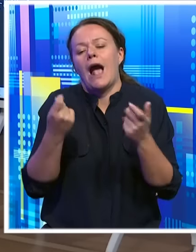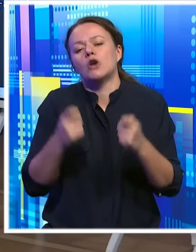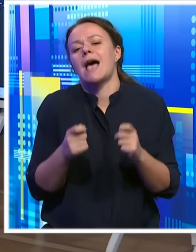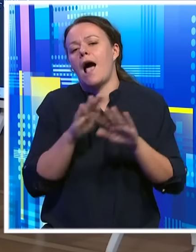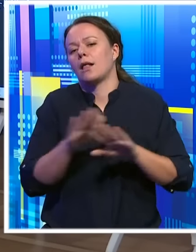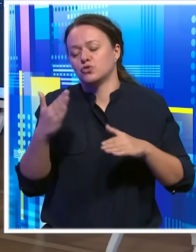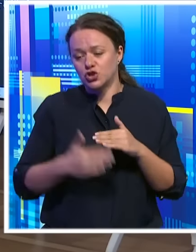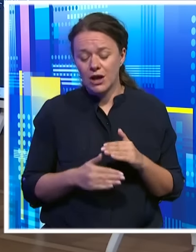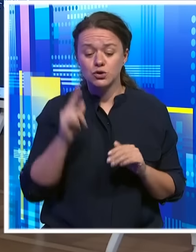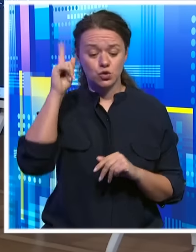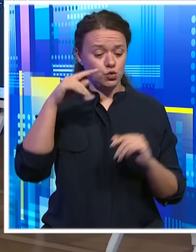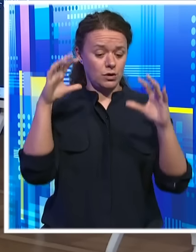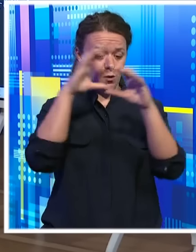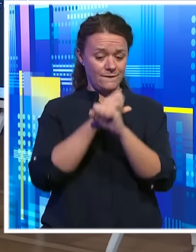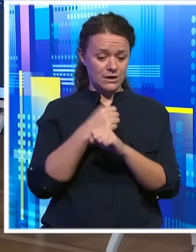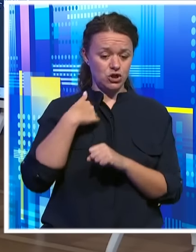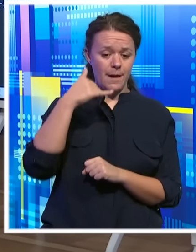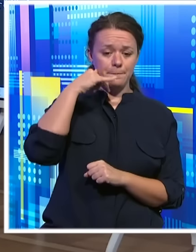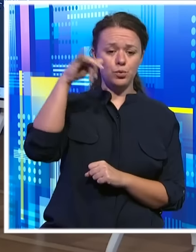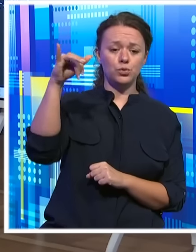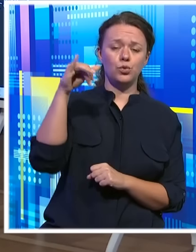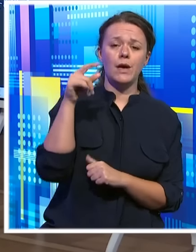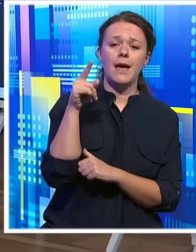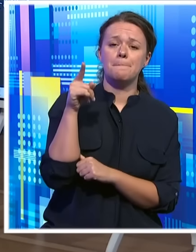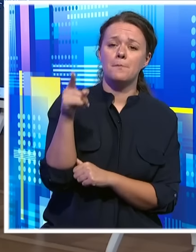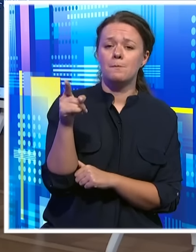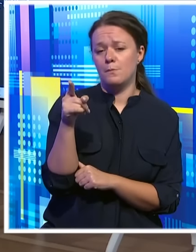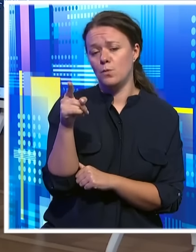sutra uveče putujem u